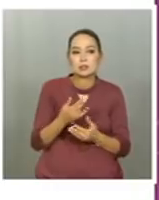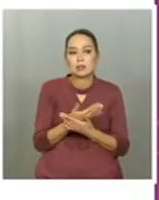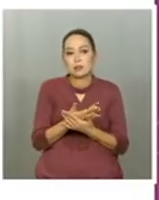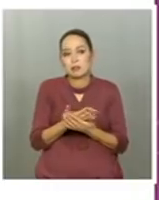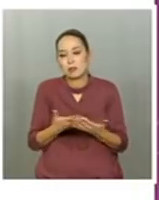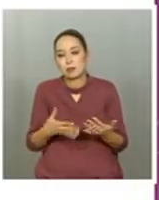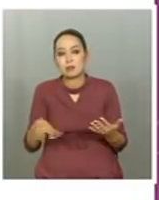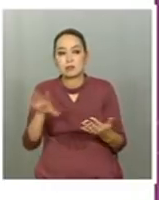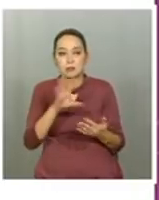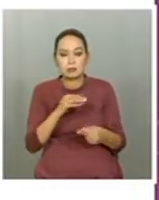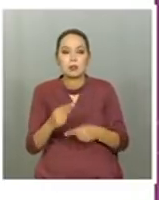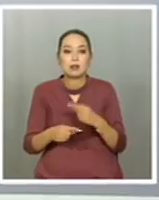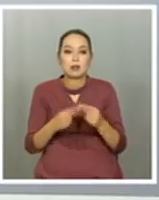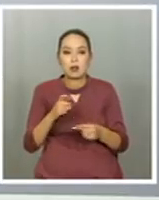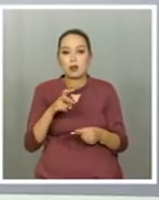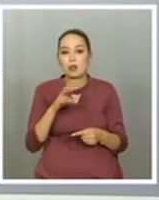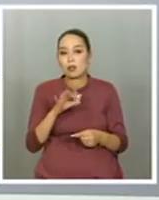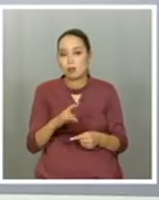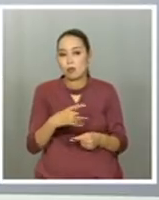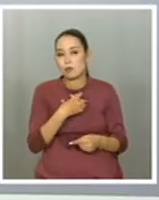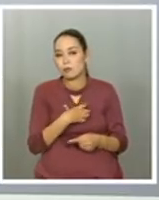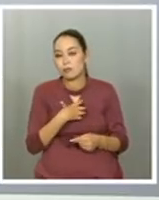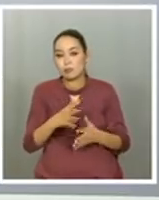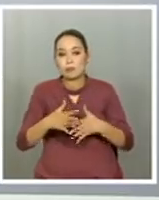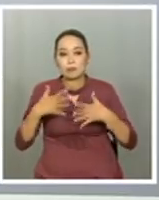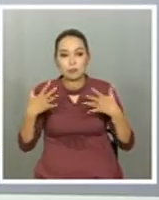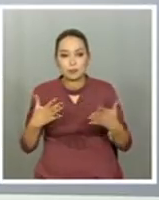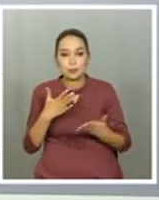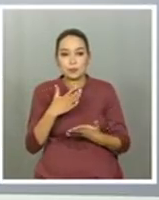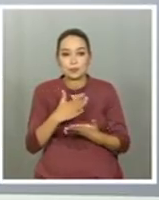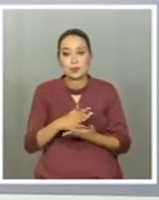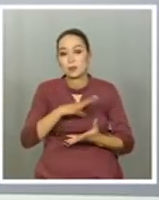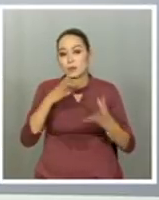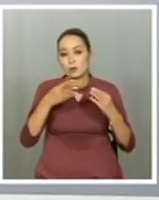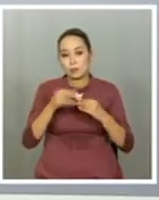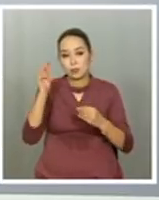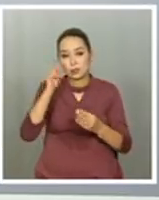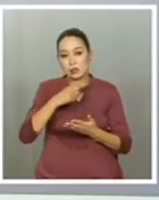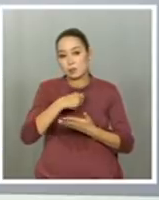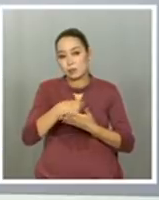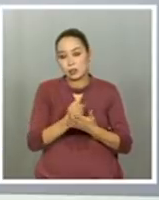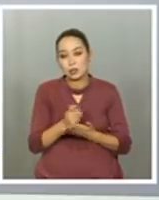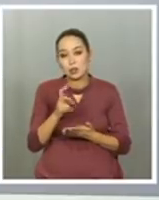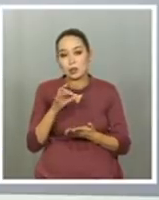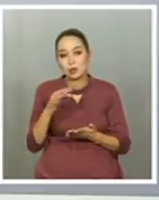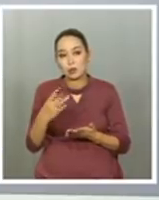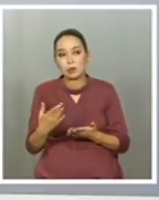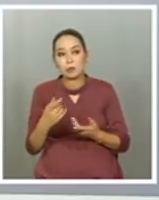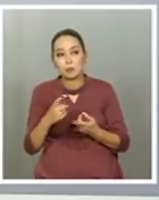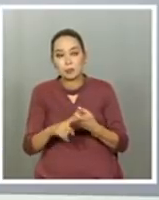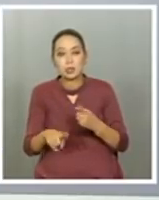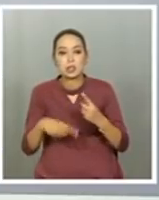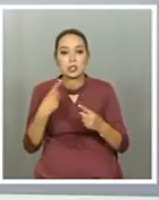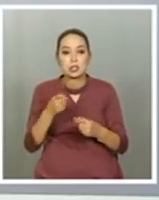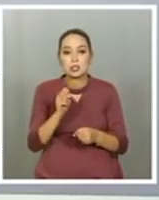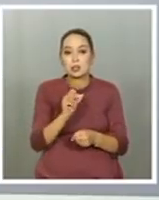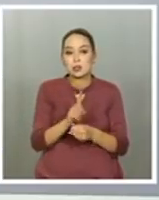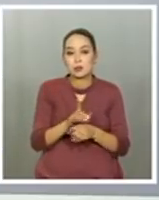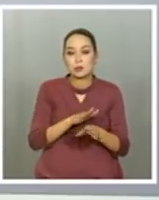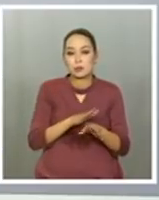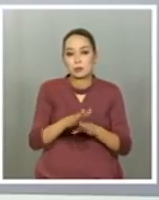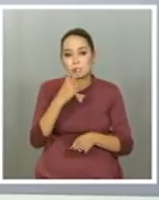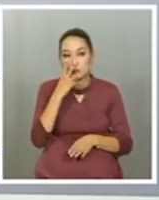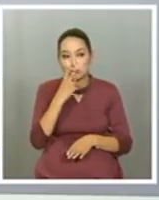хлордың маңызы жоғары. Бүгінгі сабағымызды бекіту мақсатында хлорға байланысты келесі тапсырмаларды орындап